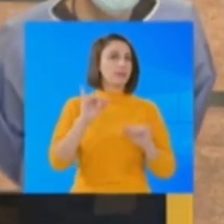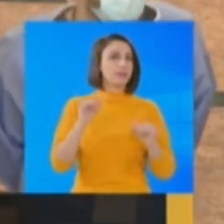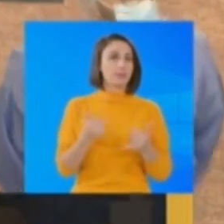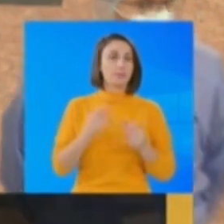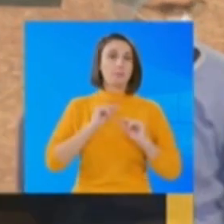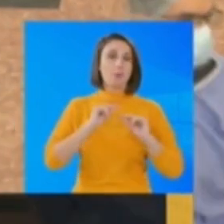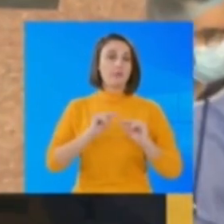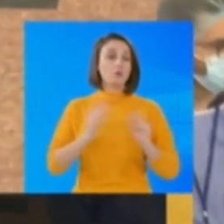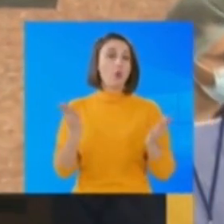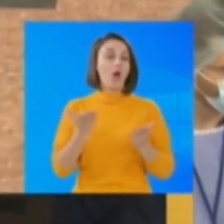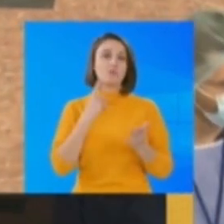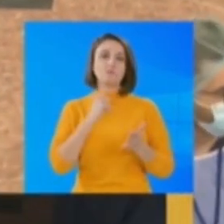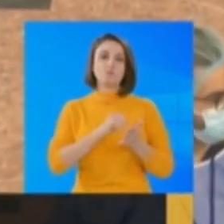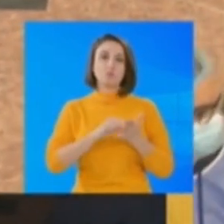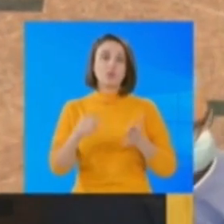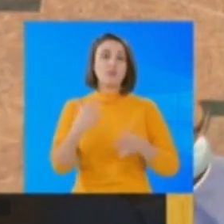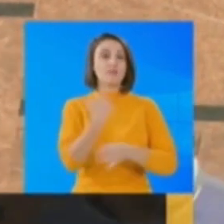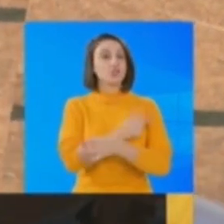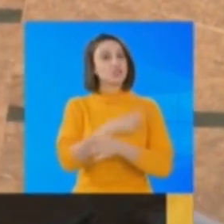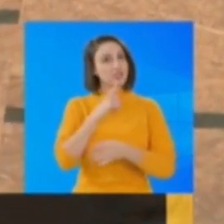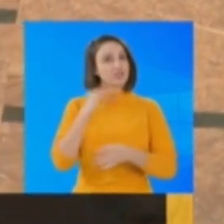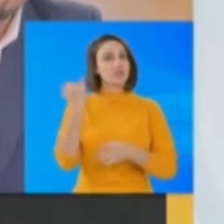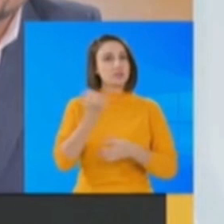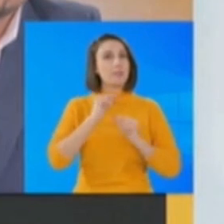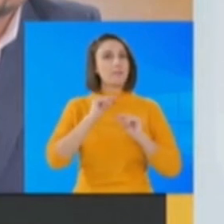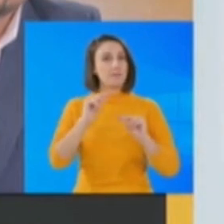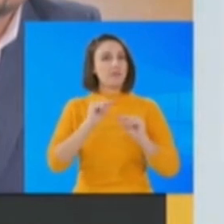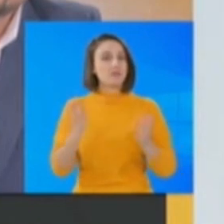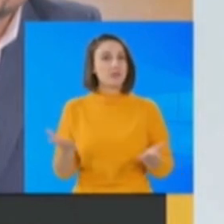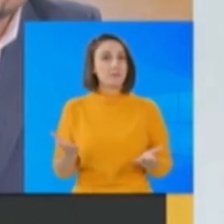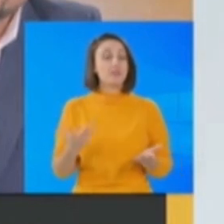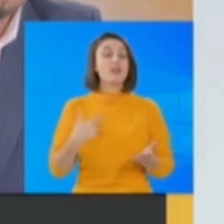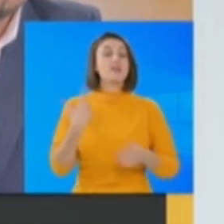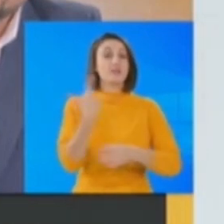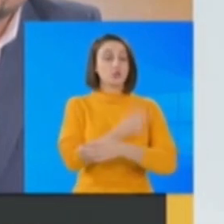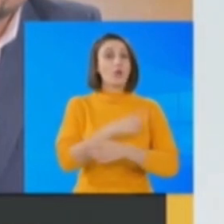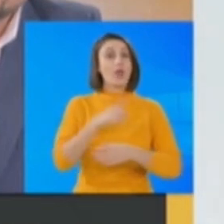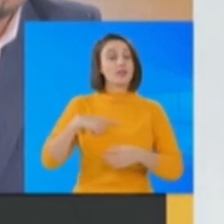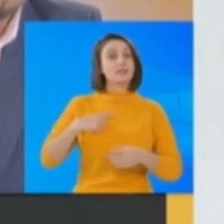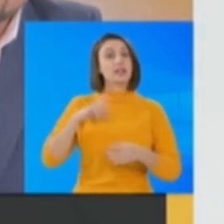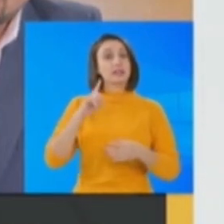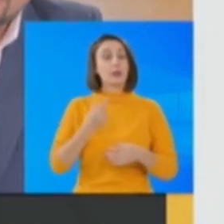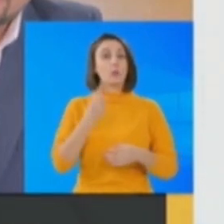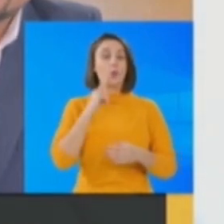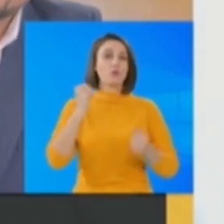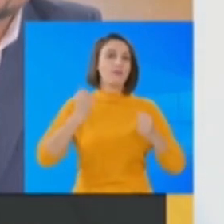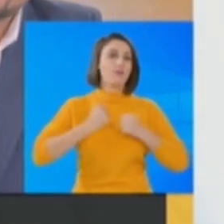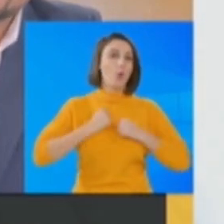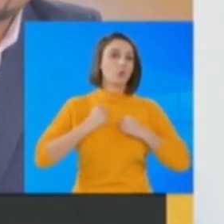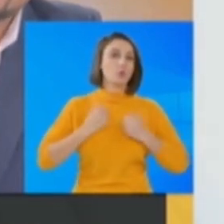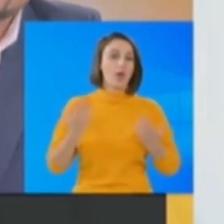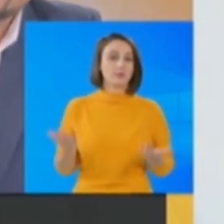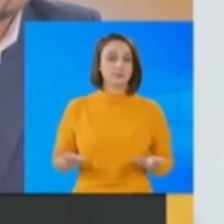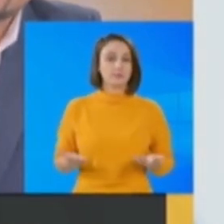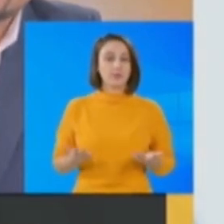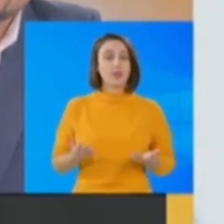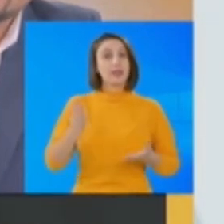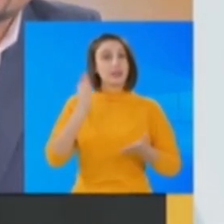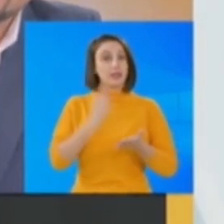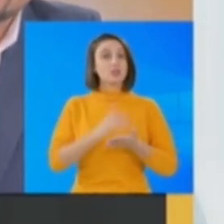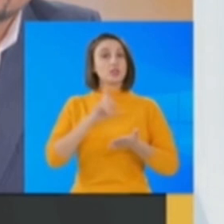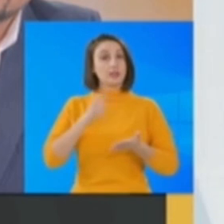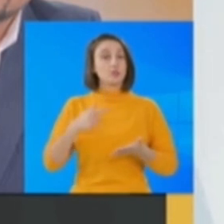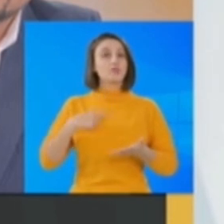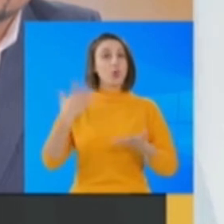întrebat ce se întâmplă cu profesorii care refuză vaccinarea și vin la catedră. Vaccinarea este și trebuie să rămână un act voluntar. Okay. Pe de altă